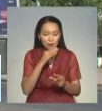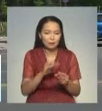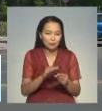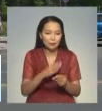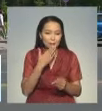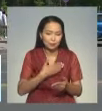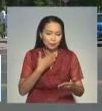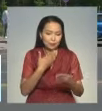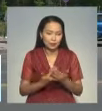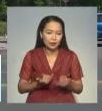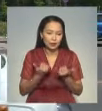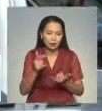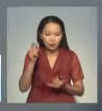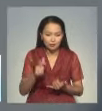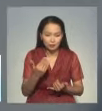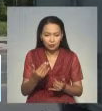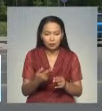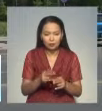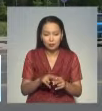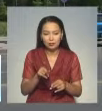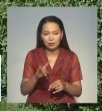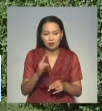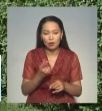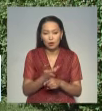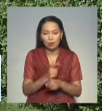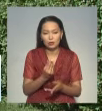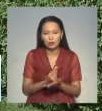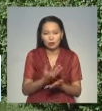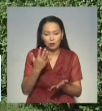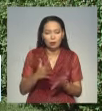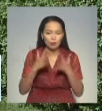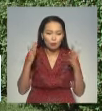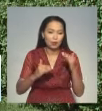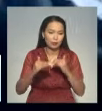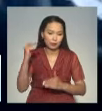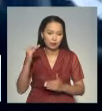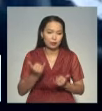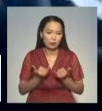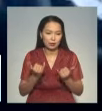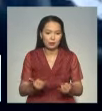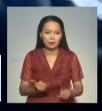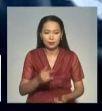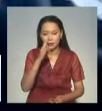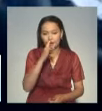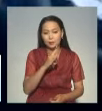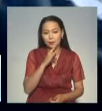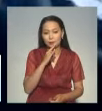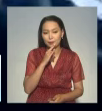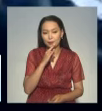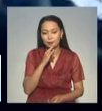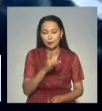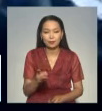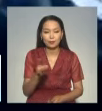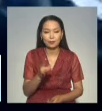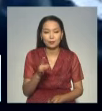болатын ардақты тұлға. Оның бала үшін орны әр қашан биік, әрі жоғары. Қазақстан